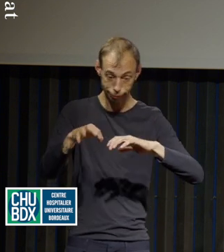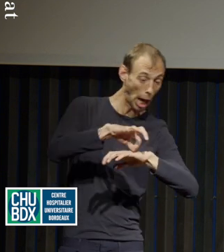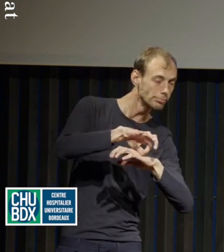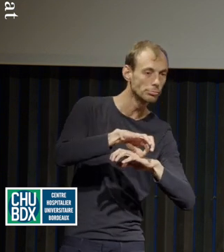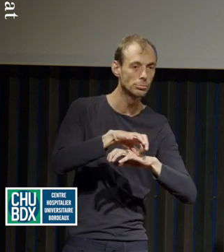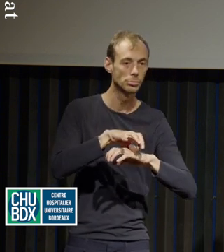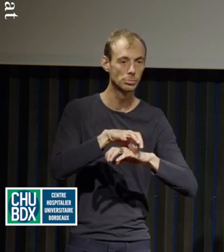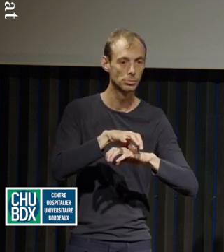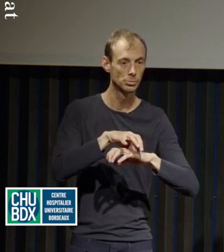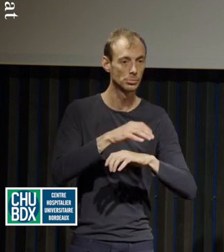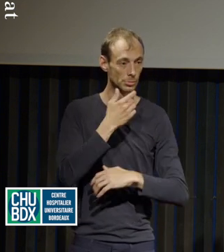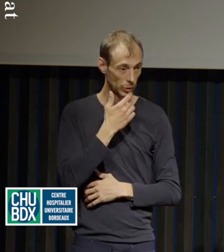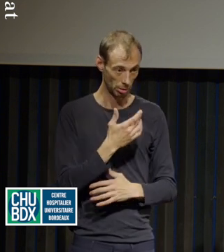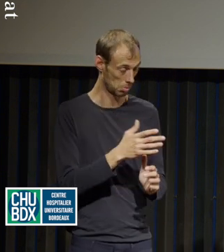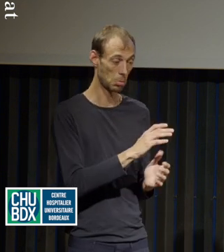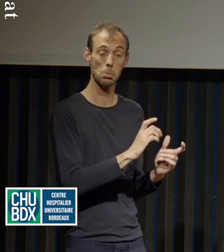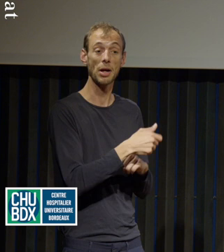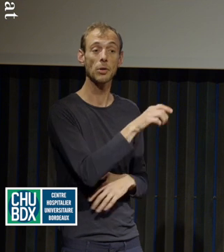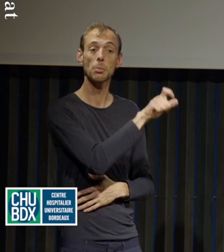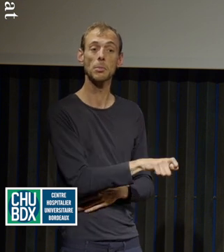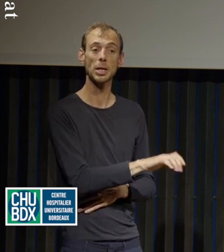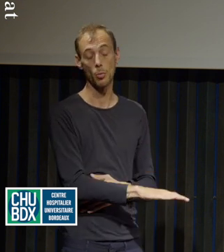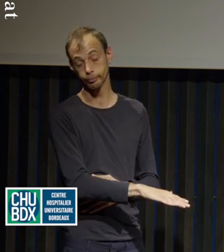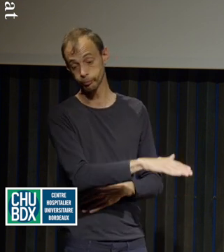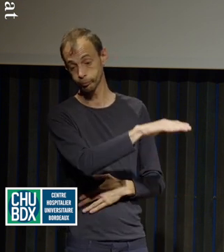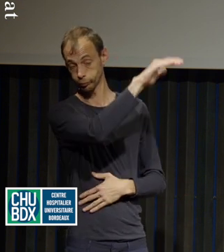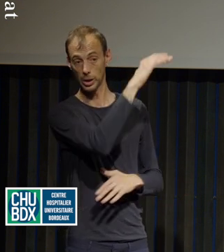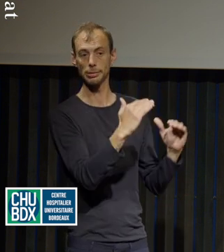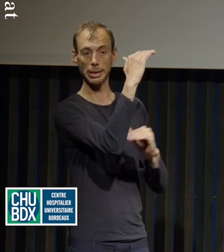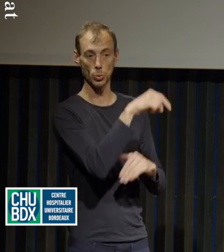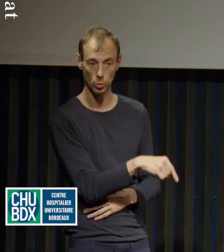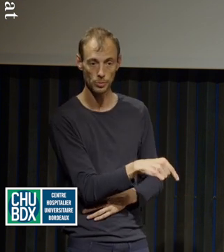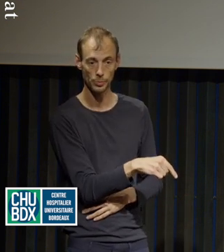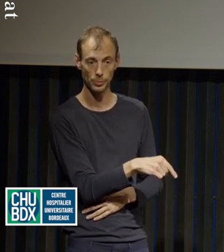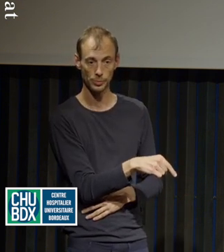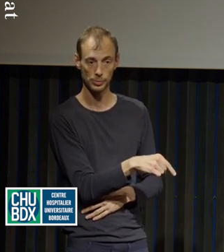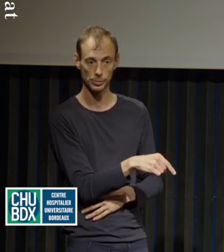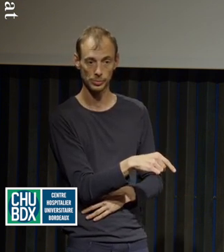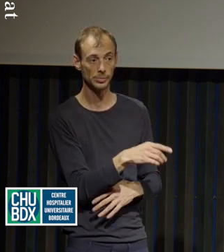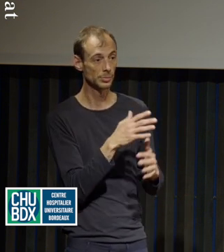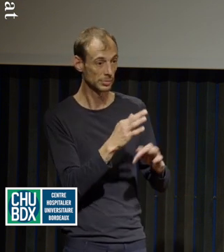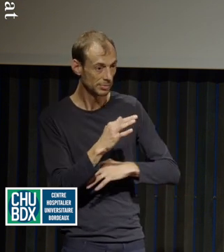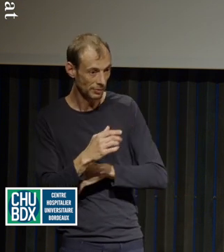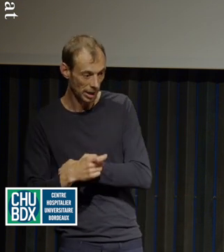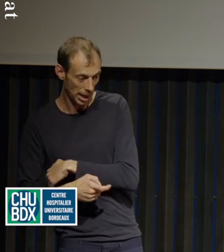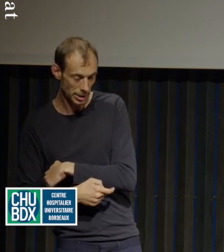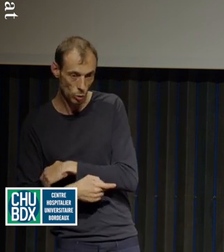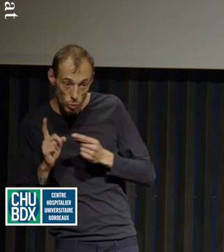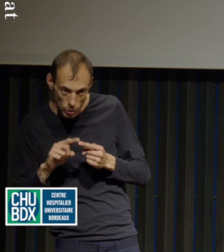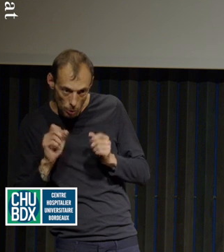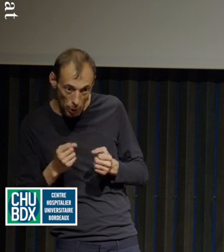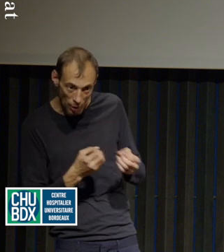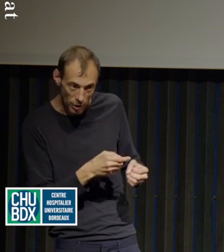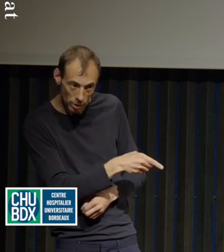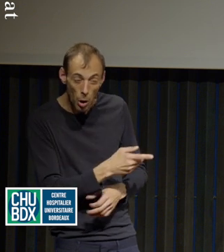un sujet donné à l'âge adulte va être plus sensible finalement aux effets addictifs des substances et va